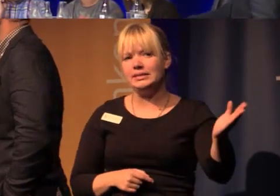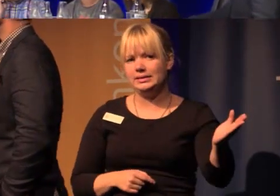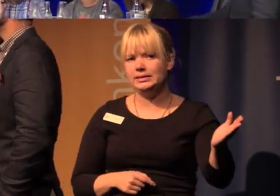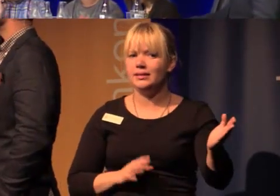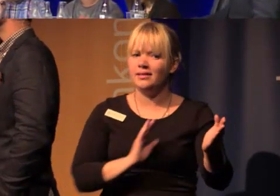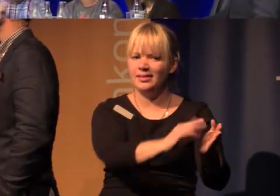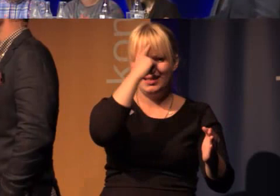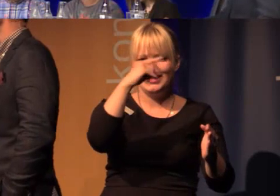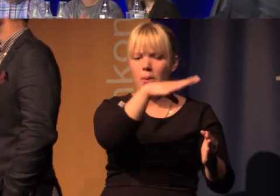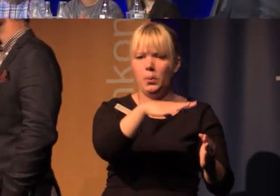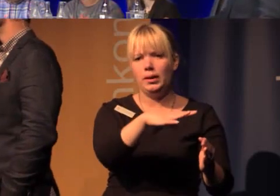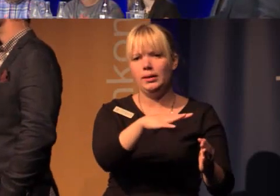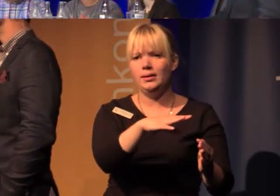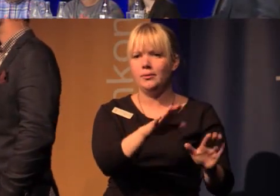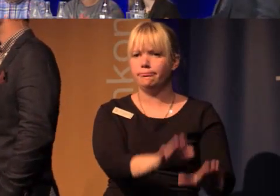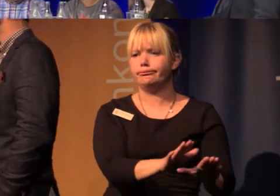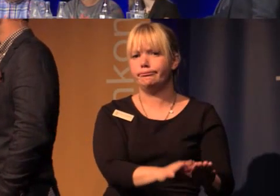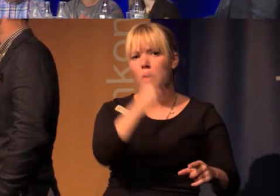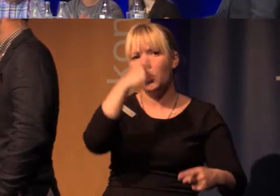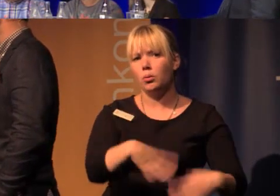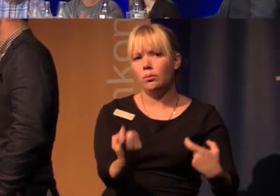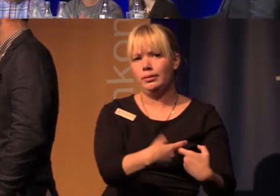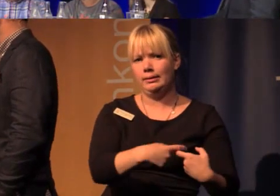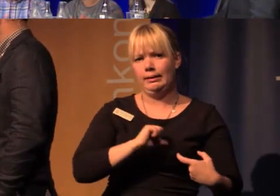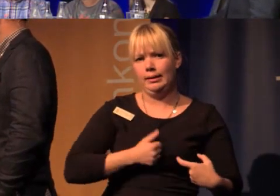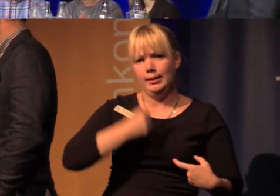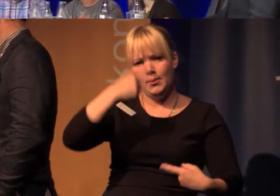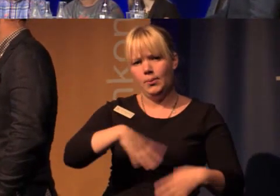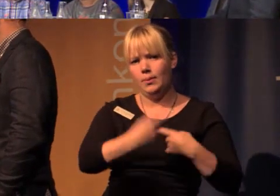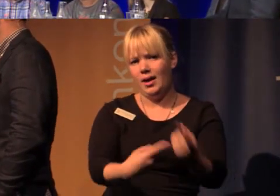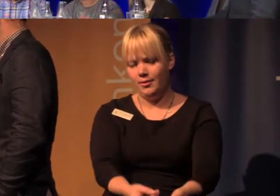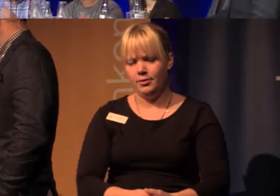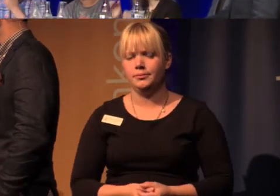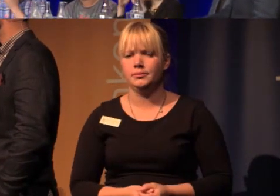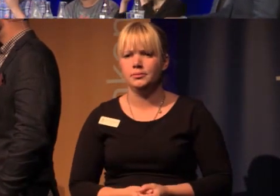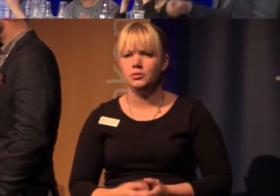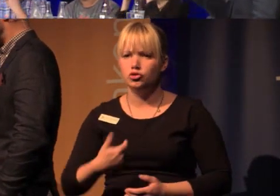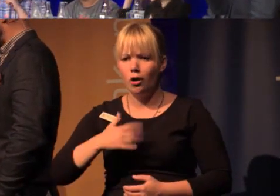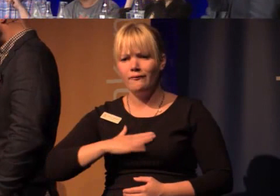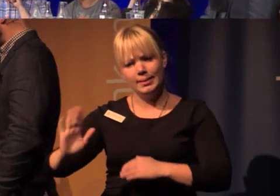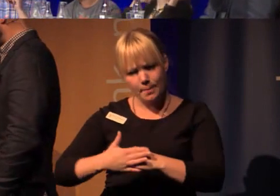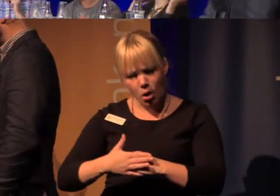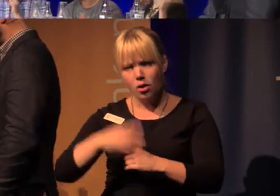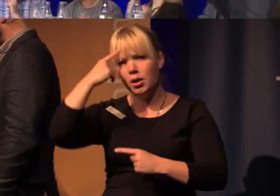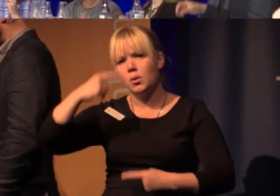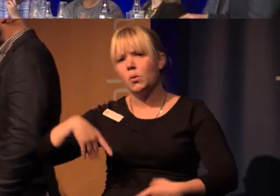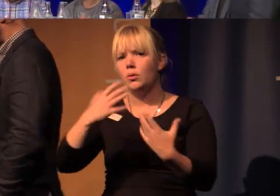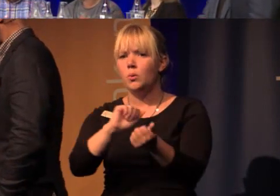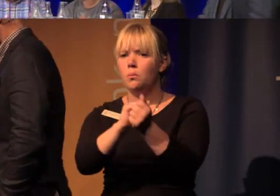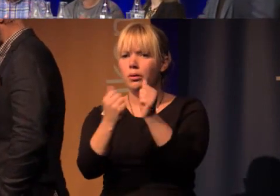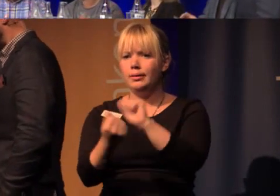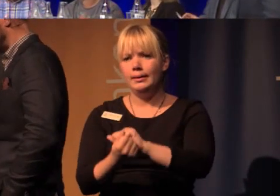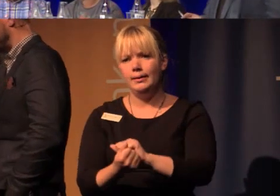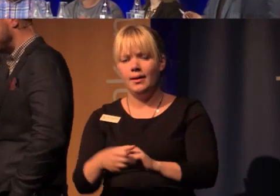teorier har ju då också fått väldigt stor spridning inom etablissemanget i stort. Jag vill återgå till en kulturpolitik där man